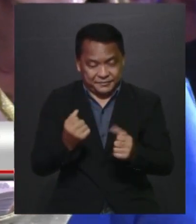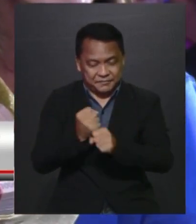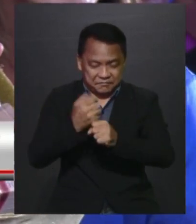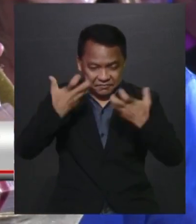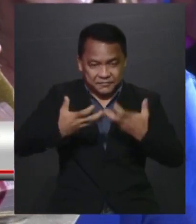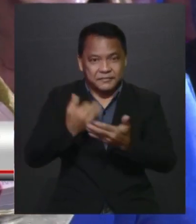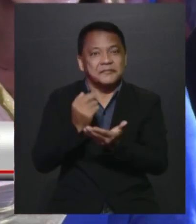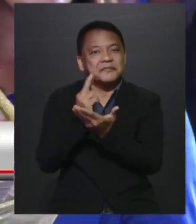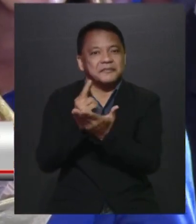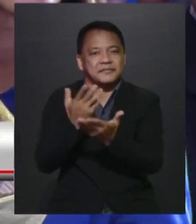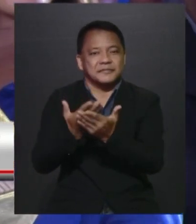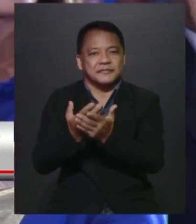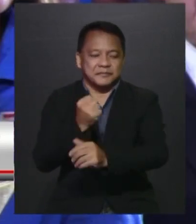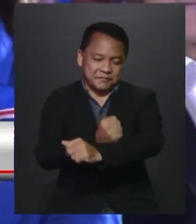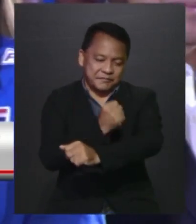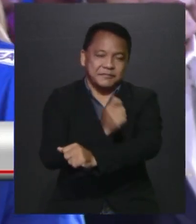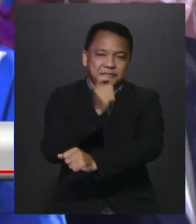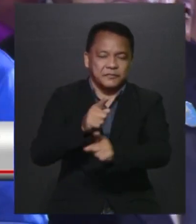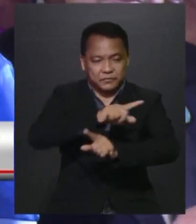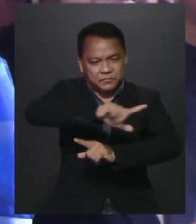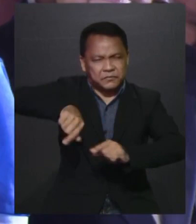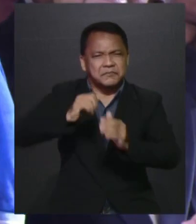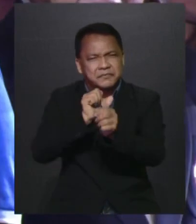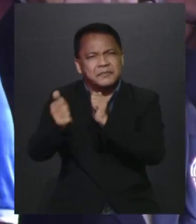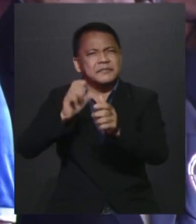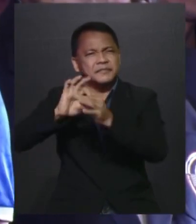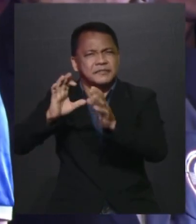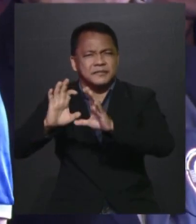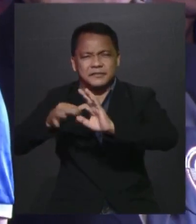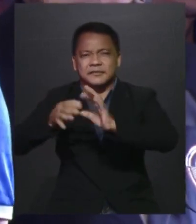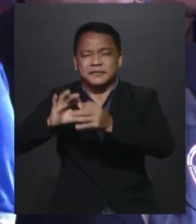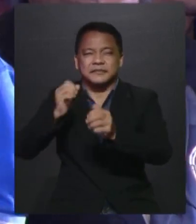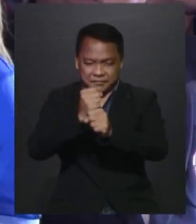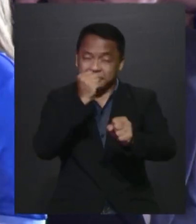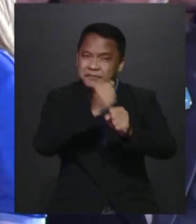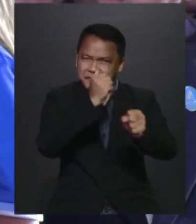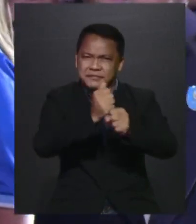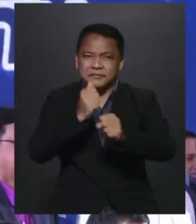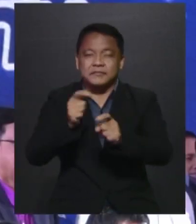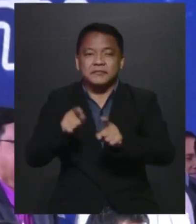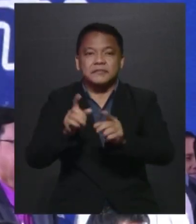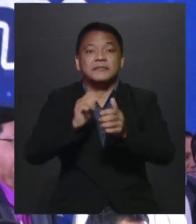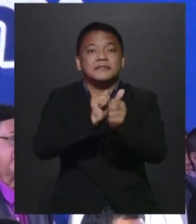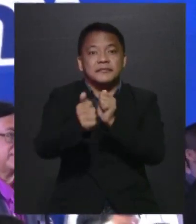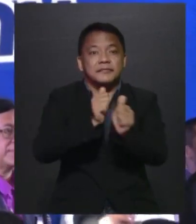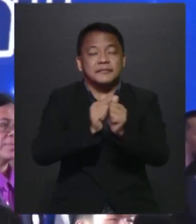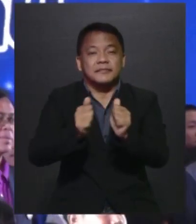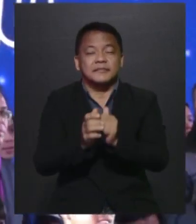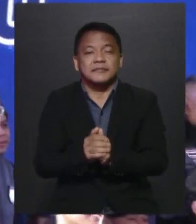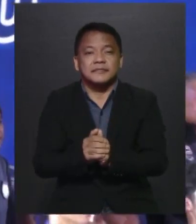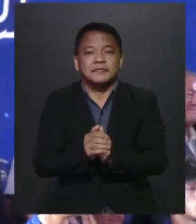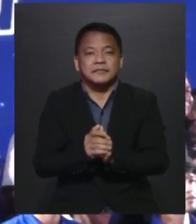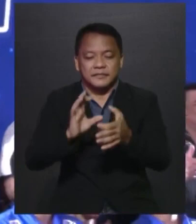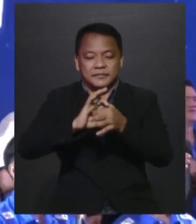การแข่งขันในทัวร์นาเมนต์ต่างๆแล้วเราก็จะเห็นว่าทุกทัวร์นาเมนต์น่ะก็ผลงานดีนะถูกไหมล่ะเพราะว่าอย่างการแข่งขัน